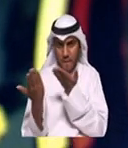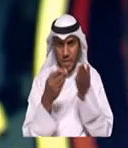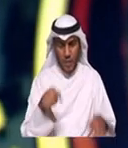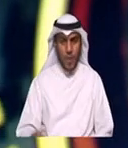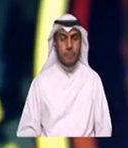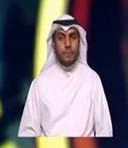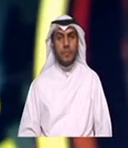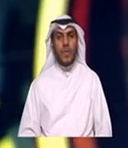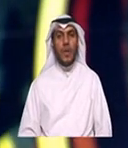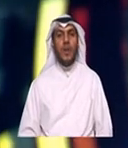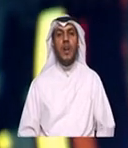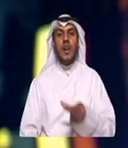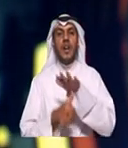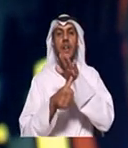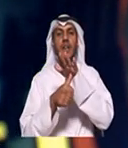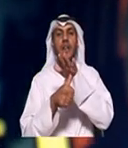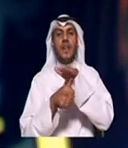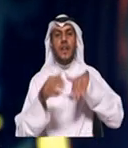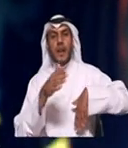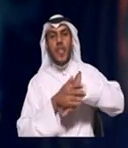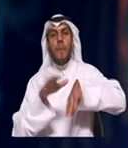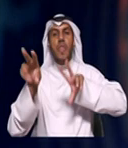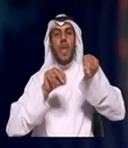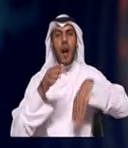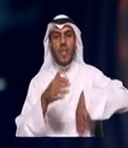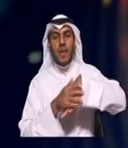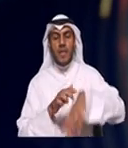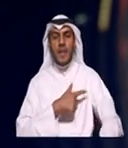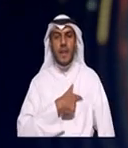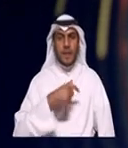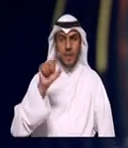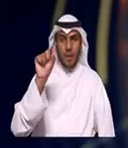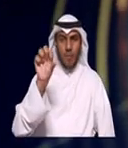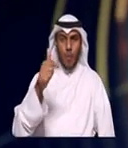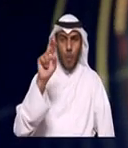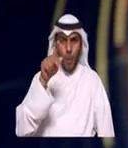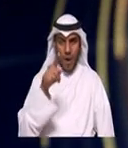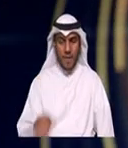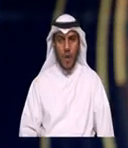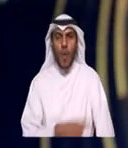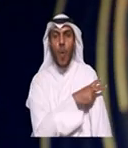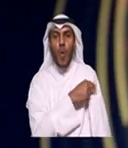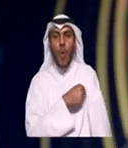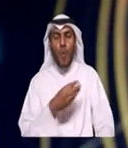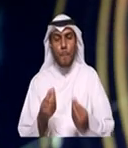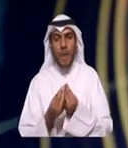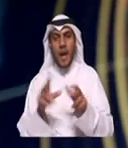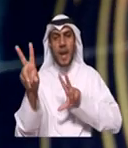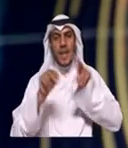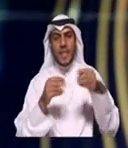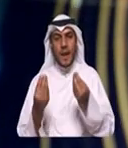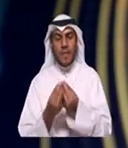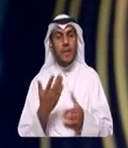ورئيس مجلس إدارة الاتحاد الكويتي لكرة القدم فواز مبارك الحساوي، والسادة أعضاء الاتحاد، وذلك بمناسبة